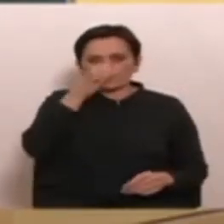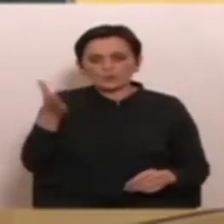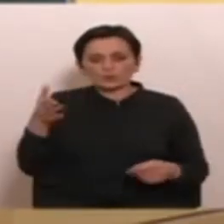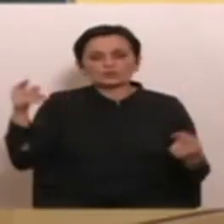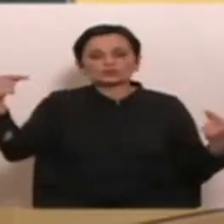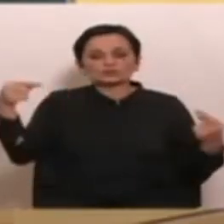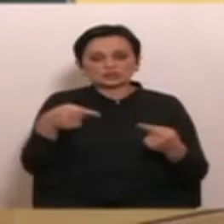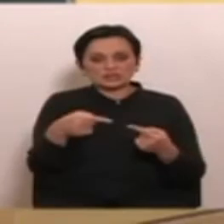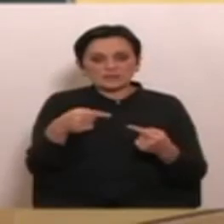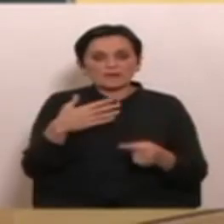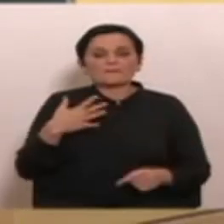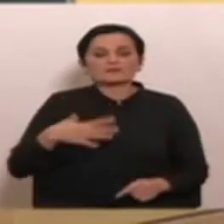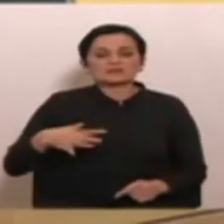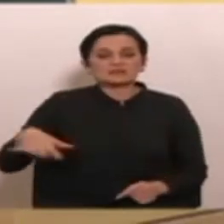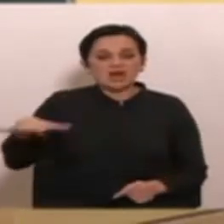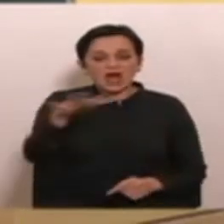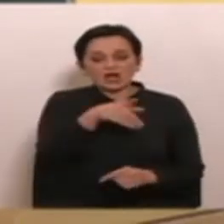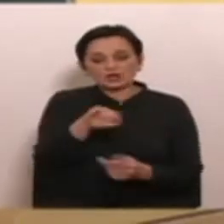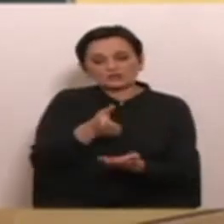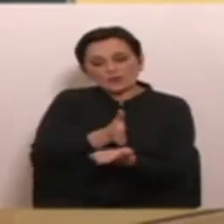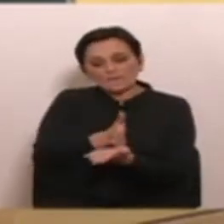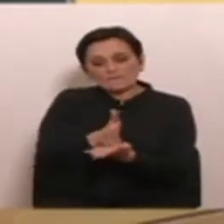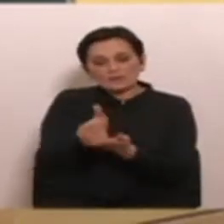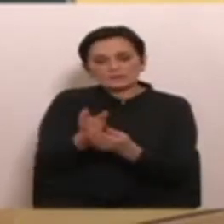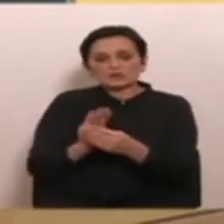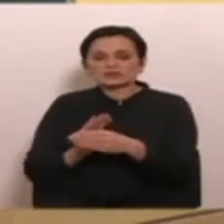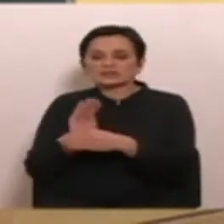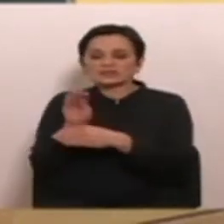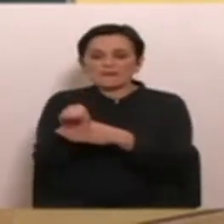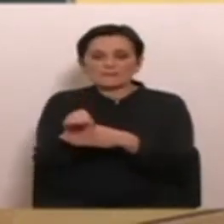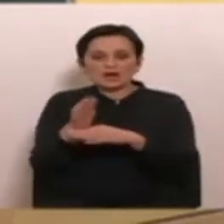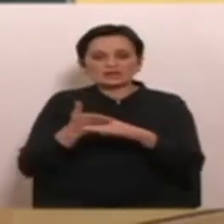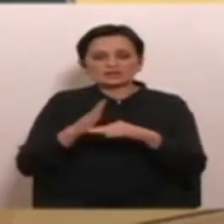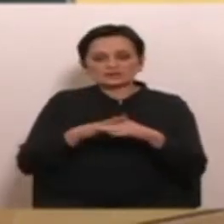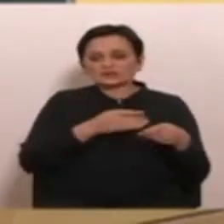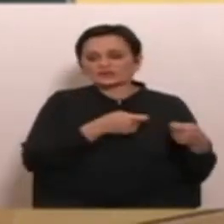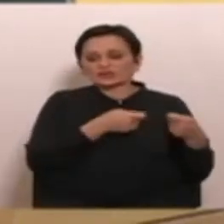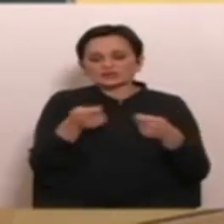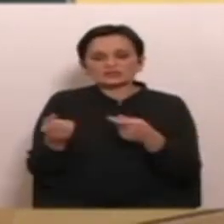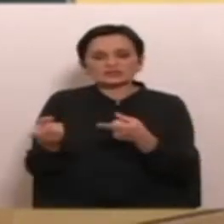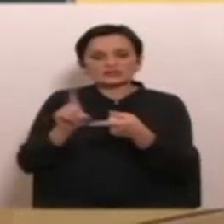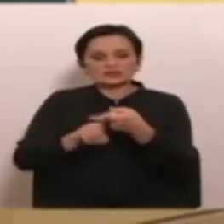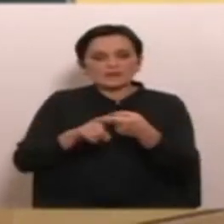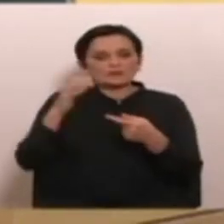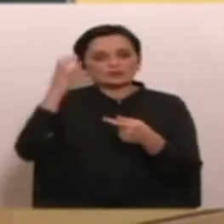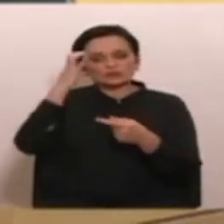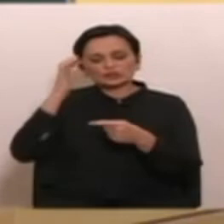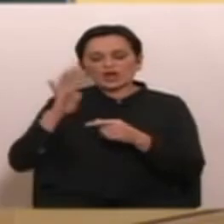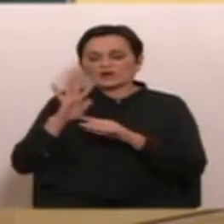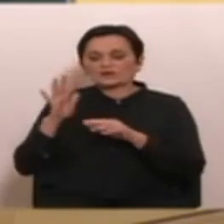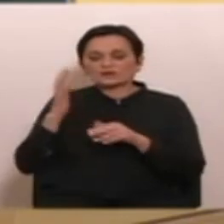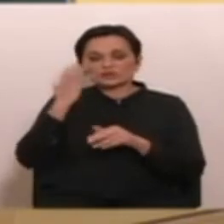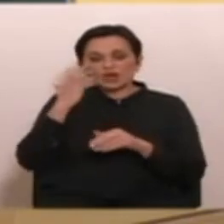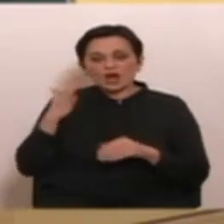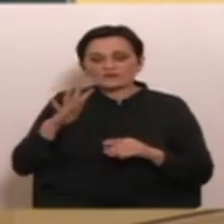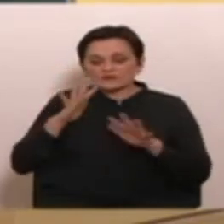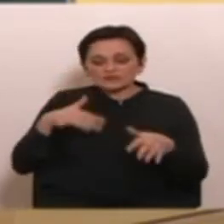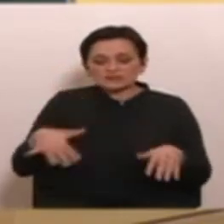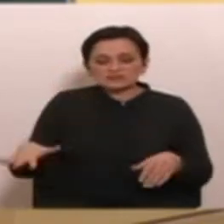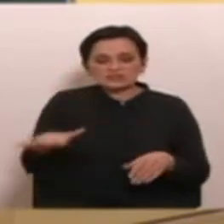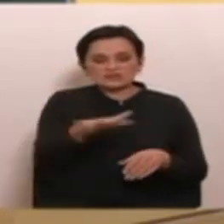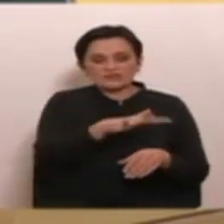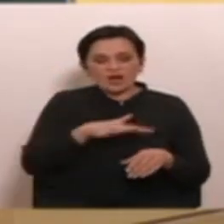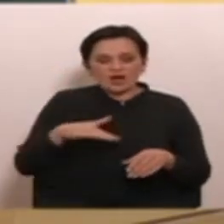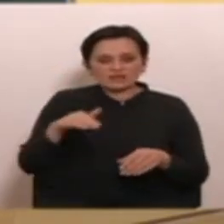შესაბამისად, საქართველოს მიმართულებით დამატებითი ტვირთაკადების მოზიდვა დიდწილად დამოკიდებულია შავ ზღვაზე საბორნე ხაზების და საკონტეინერო